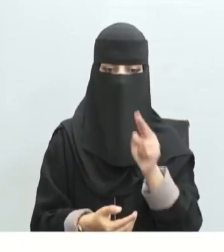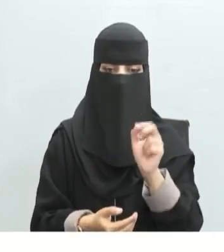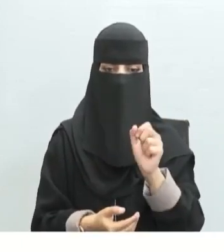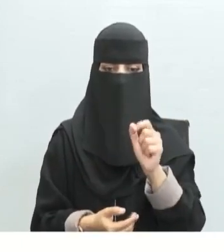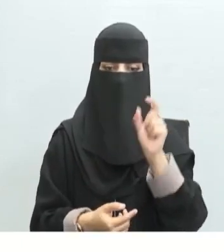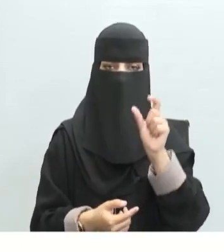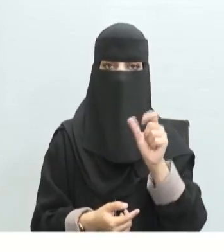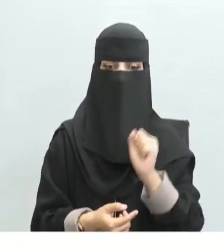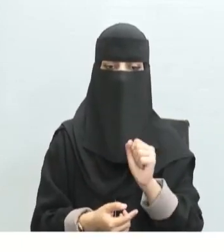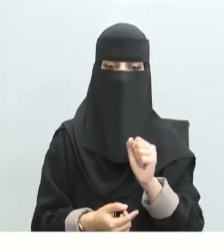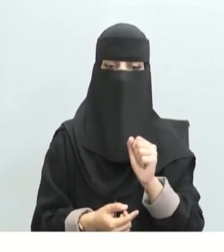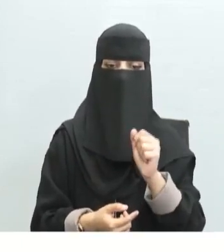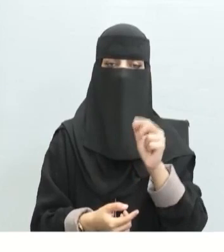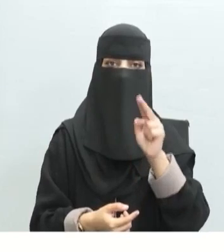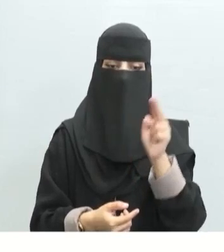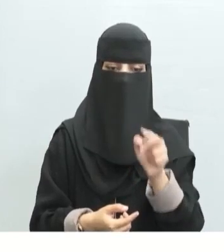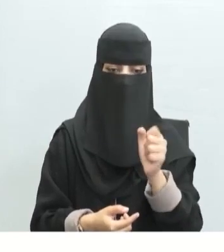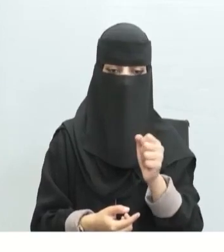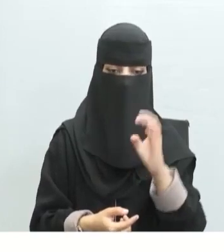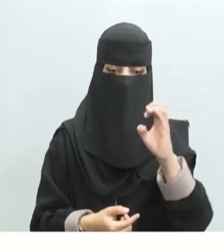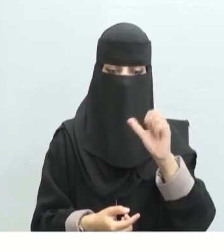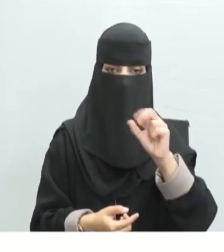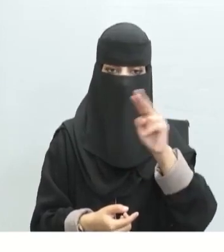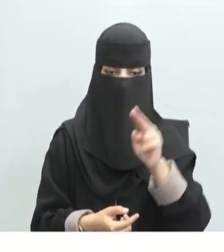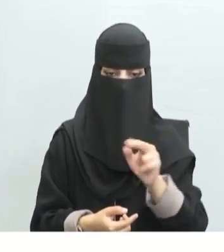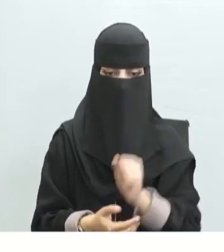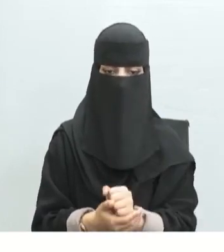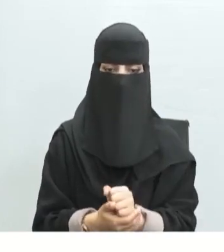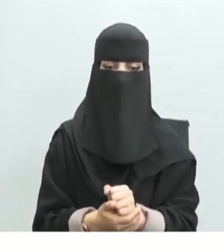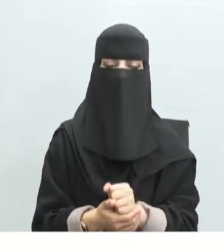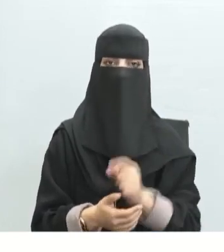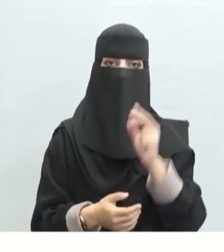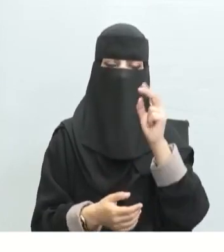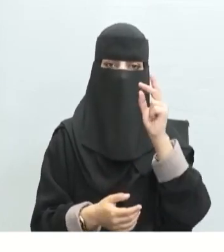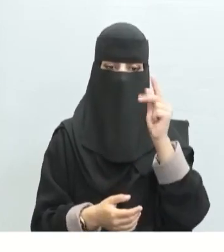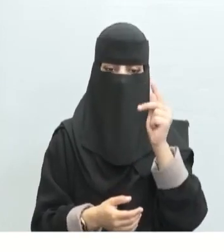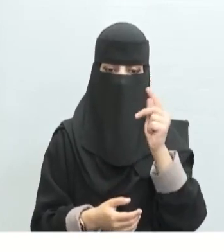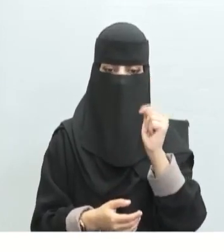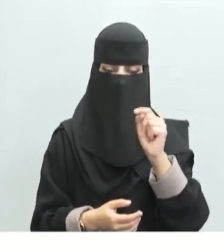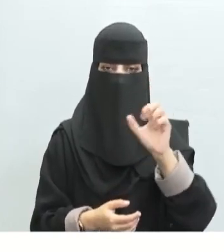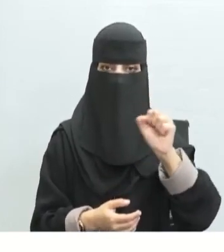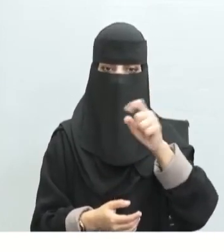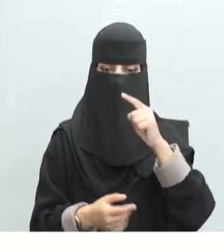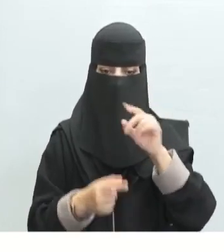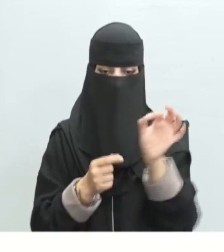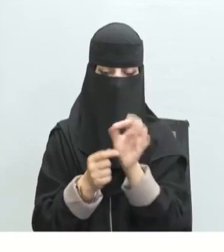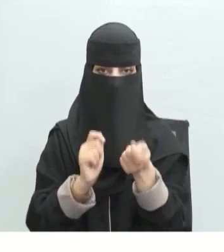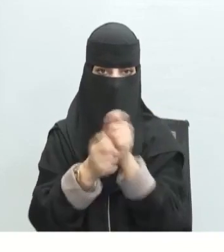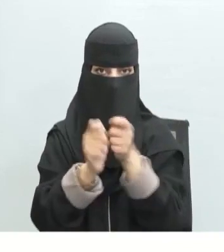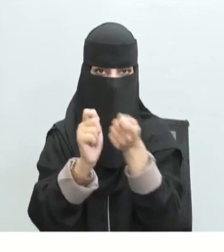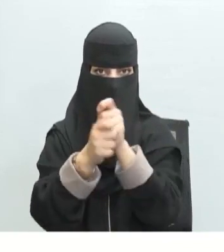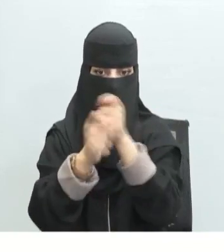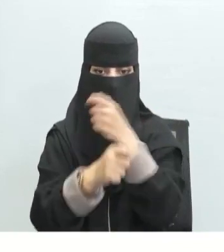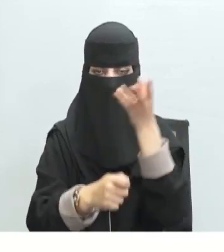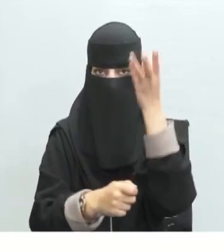ثيتا كوساين ثيتا تان ثيتا وكل حده اكتب قدامها مقلوبها